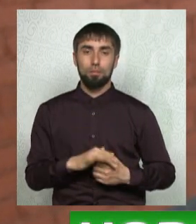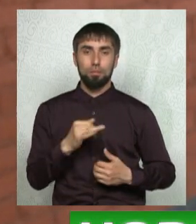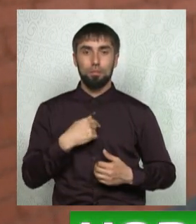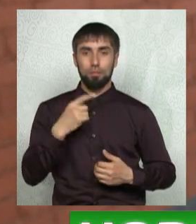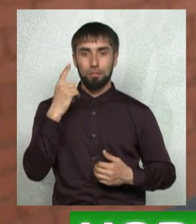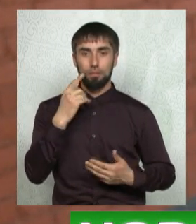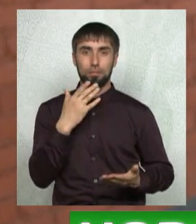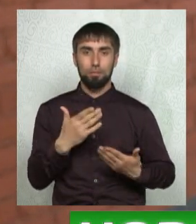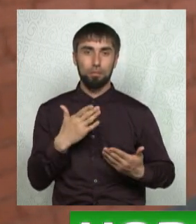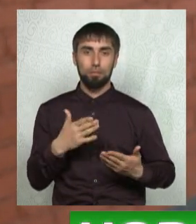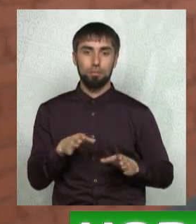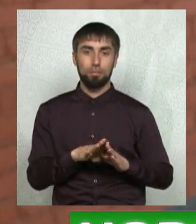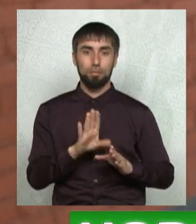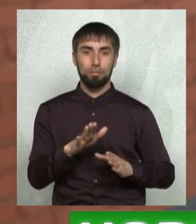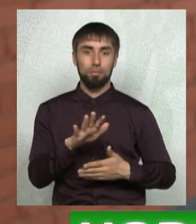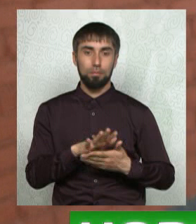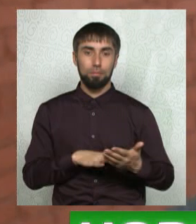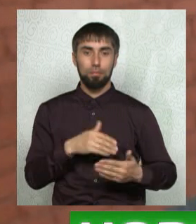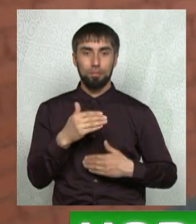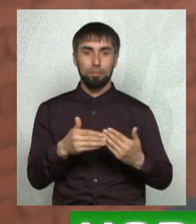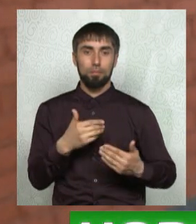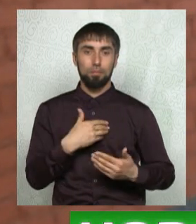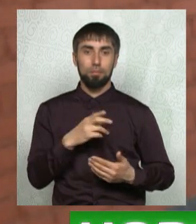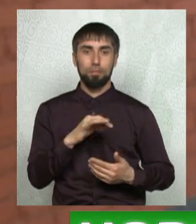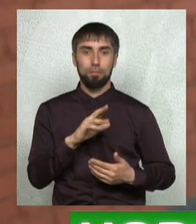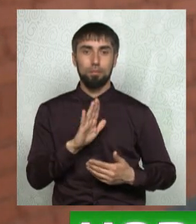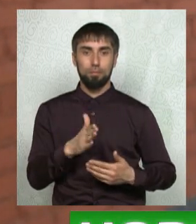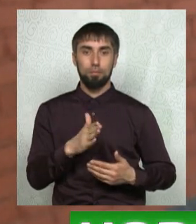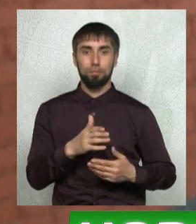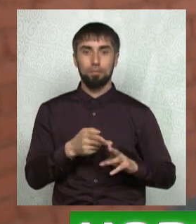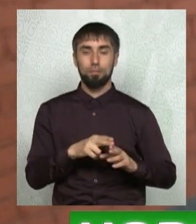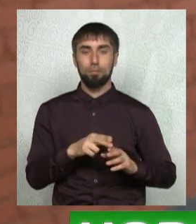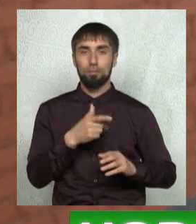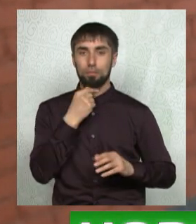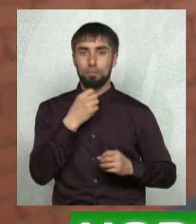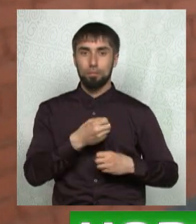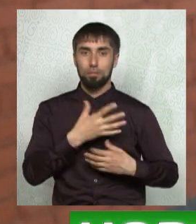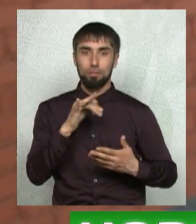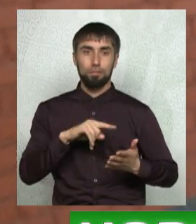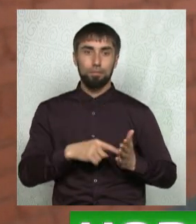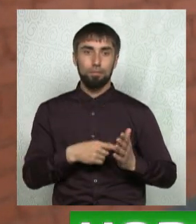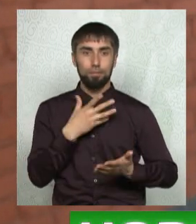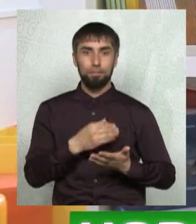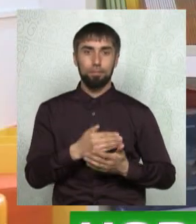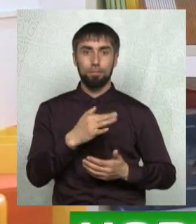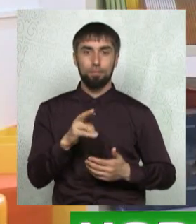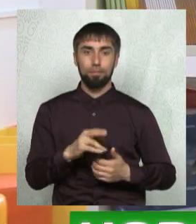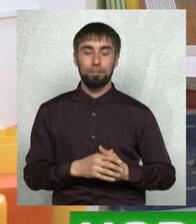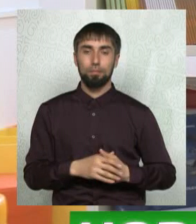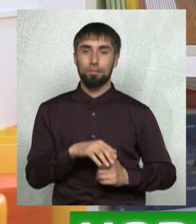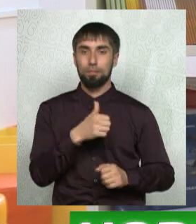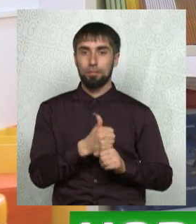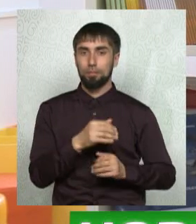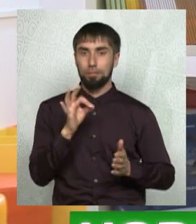думаю, если так и пойдет и дальше, наша библиотека будет процветать и приумножать свои фонды.